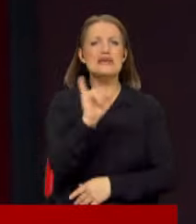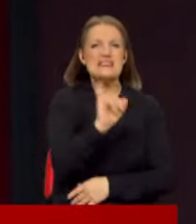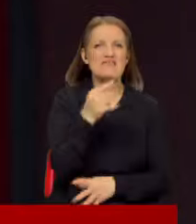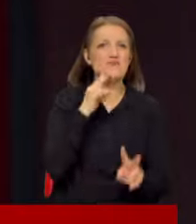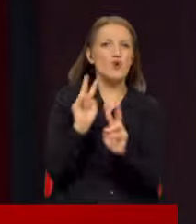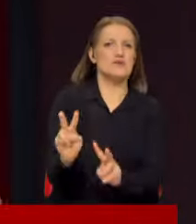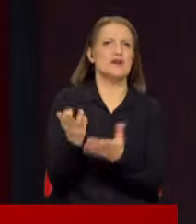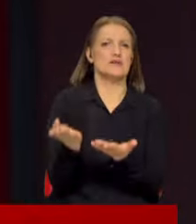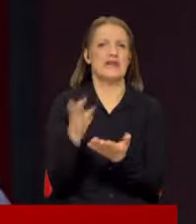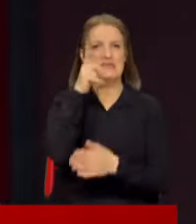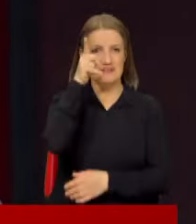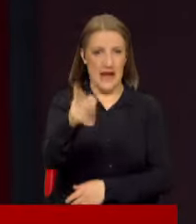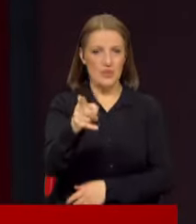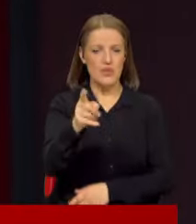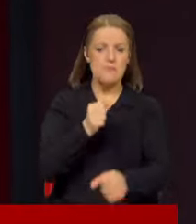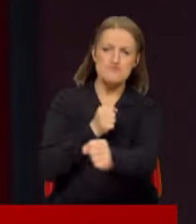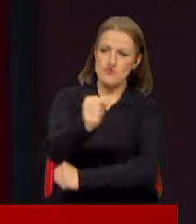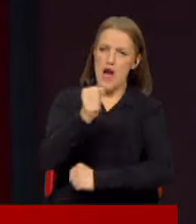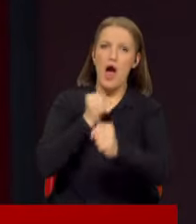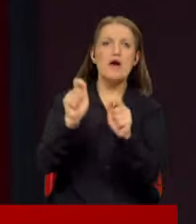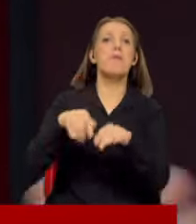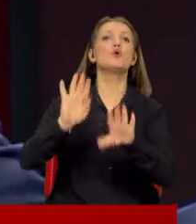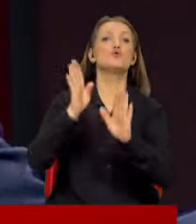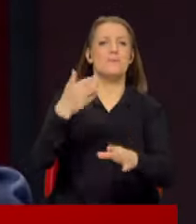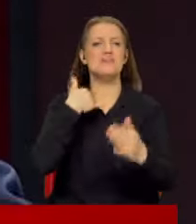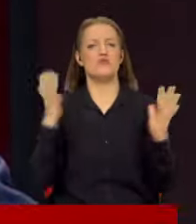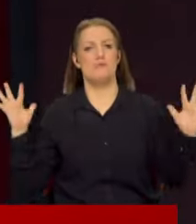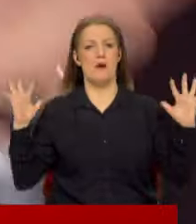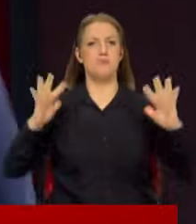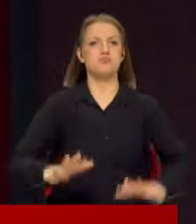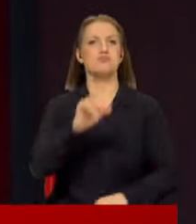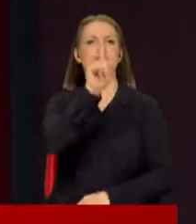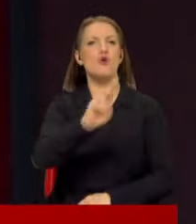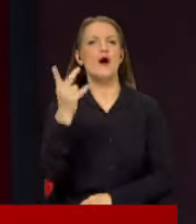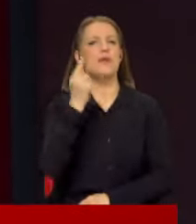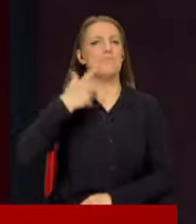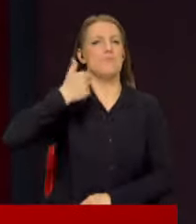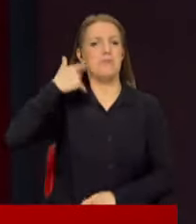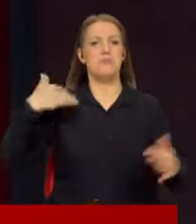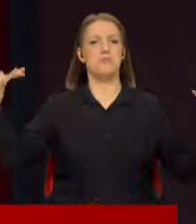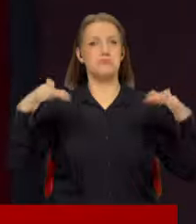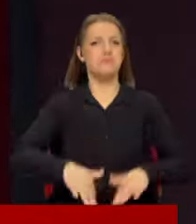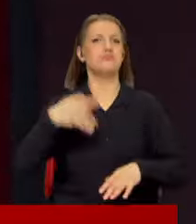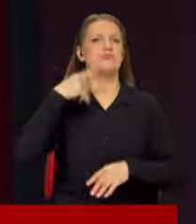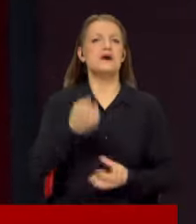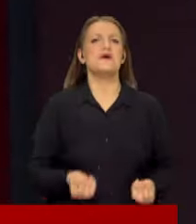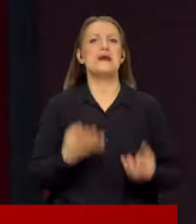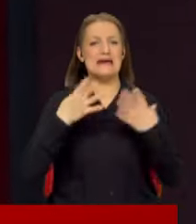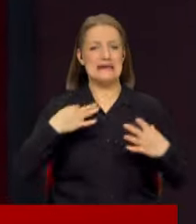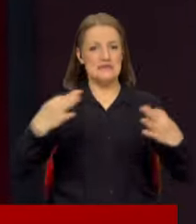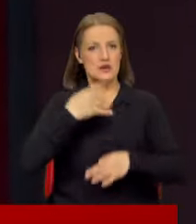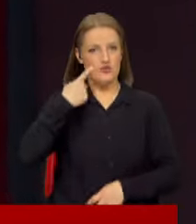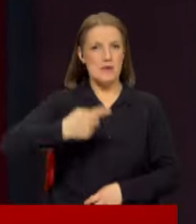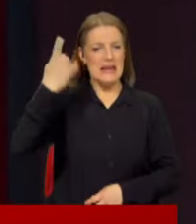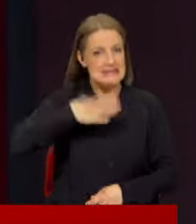zayıflık göstergesi. Sen mücadele edemiyorsun. Biz toplandık, 17 bakan geldik. Yetmedi. Bir de Sayın